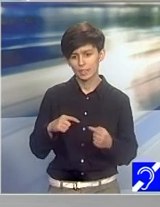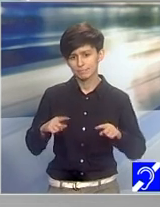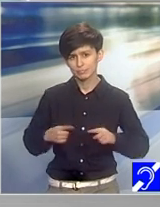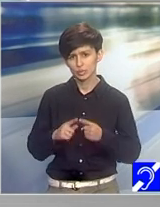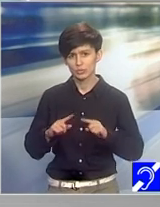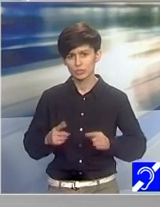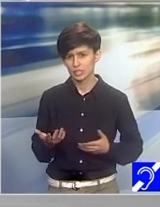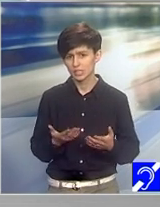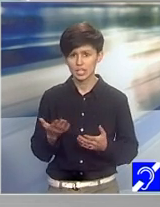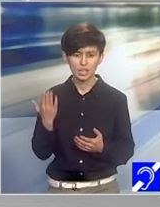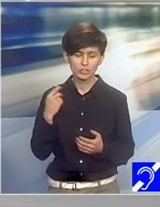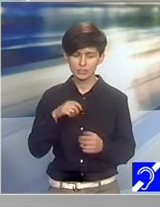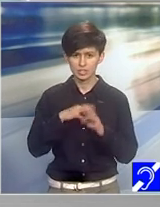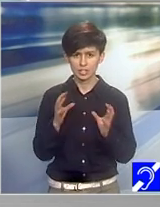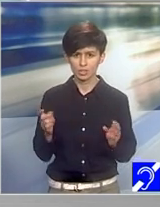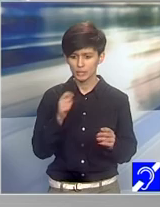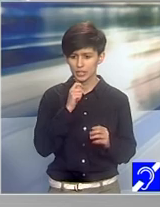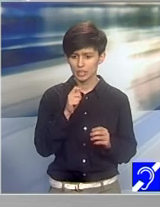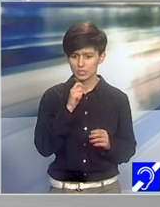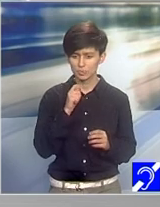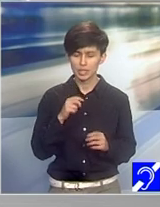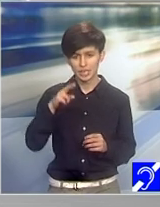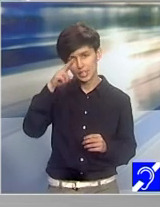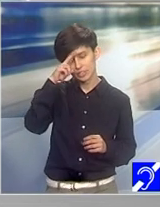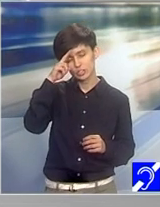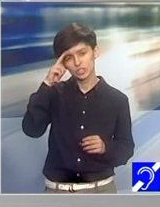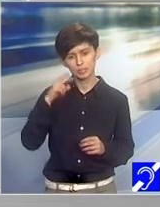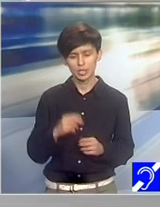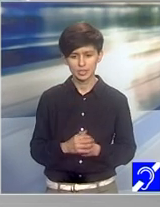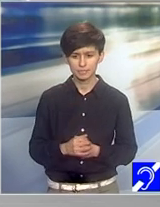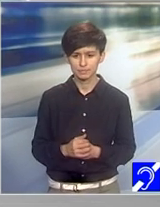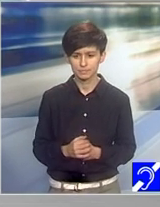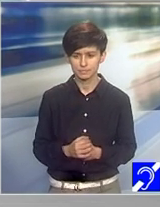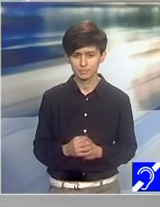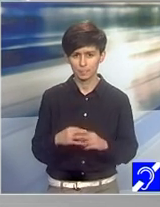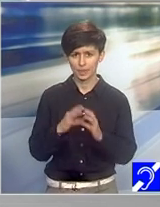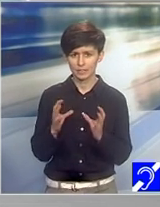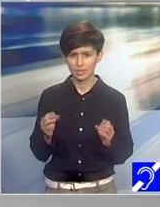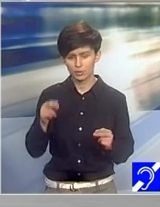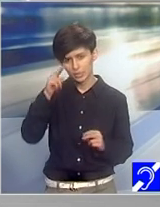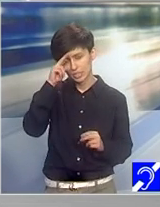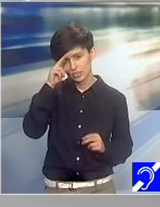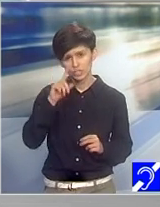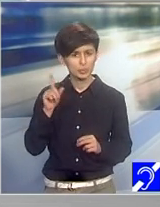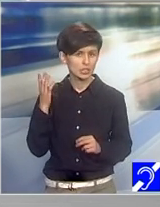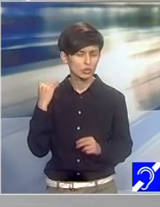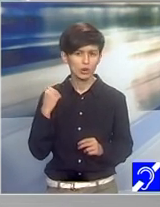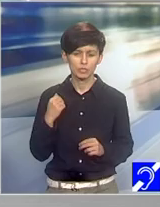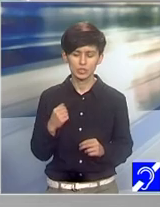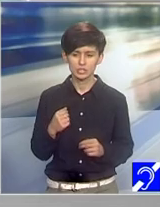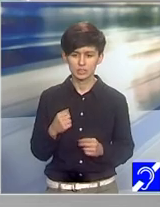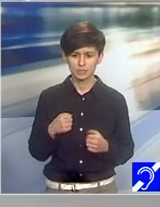români și maghiari, mai cu seamă, dar și între maghiari și germani. Între români și germani au fost confruntări la